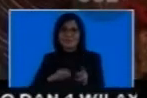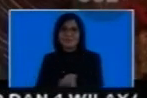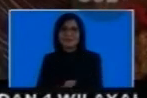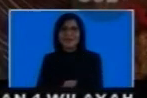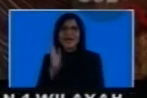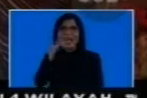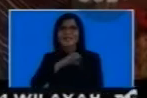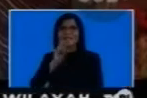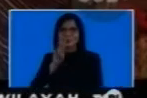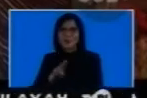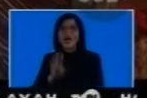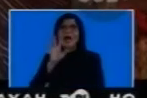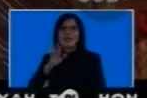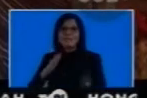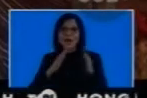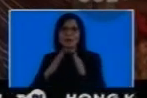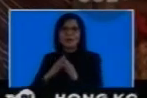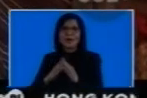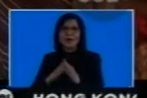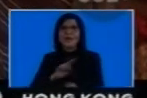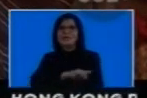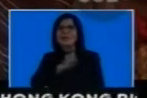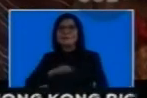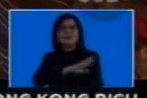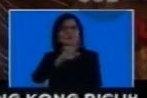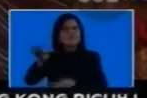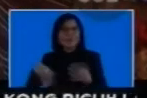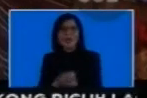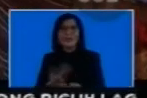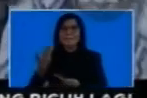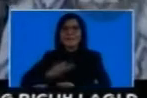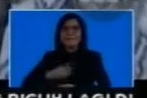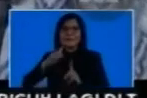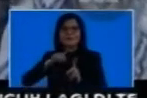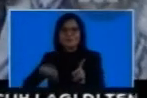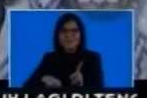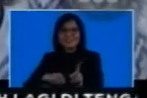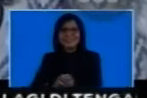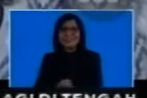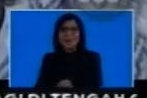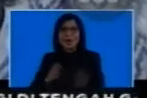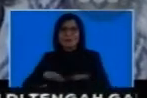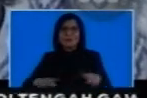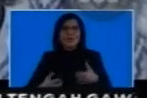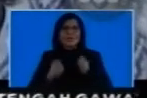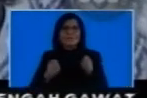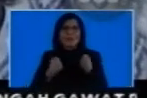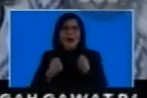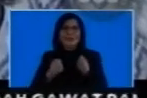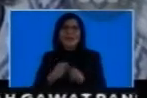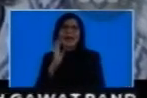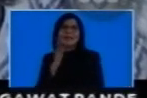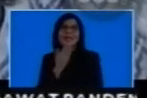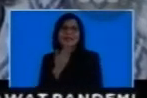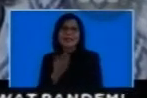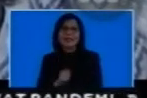Nanti hari kedua, 5 rumah lagi, sampai semua kebagian tugas. Mereka nampaknya semangat sekali.